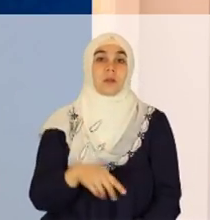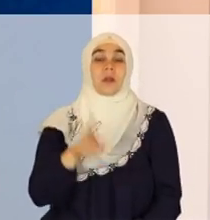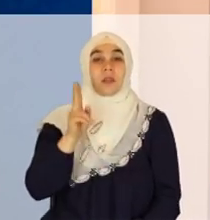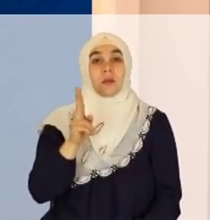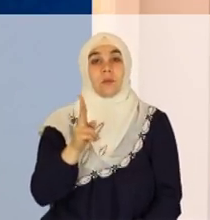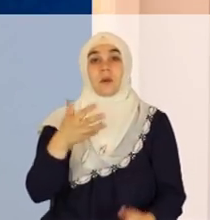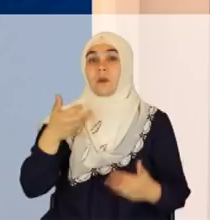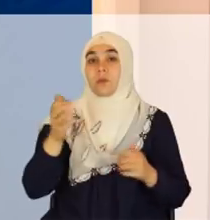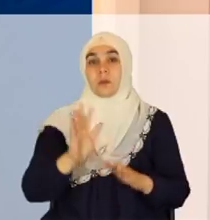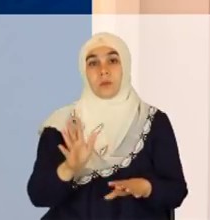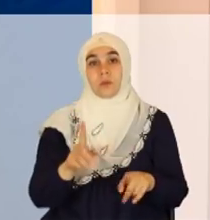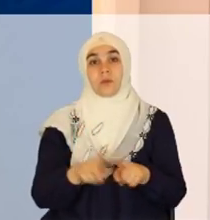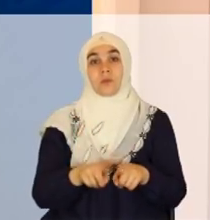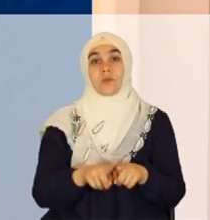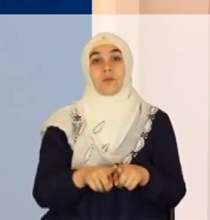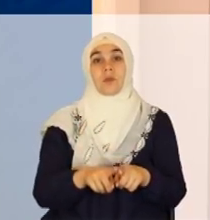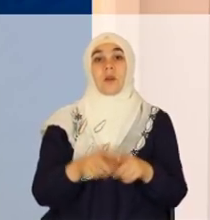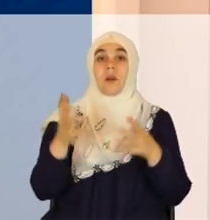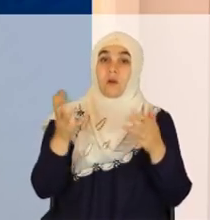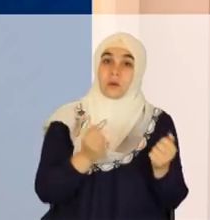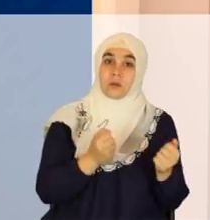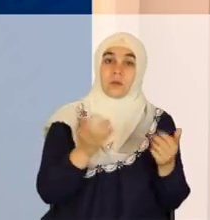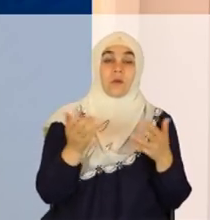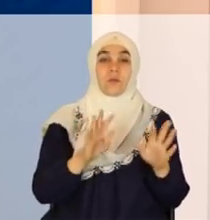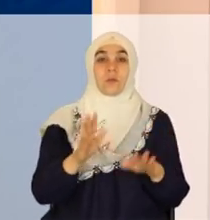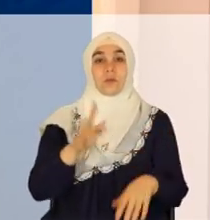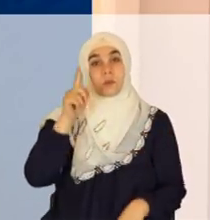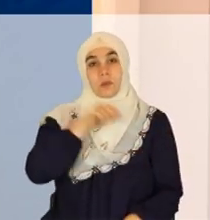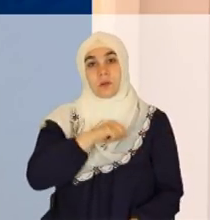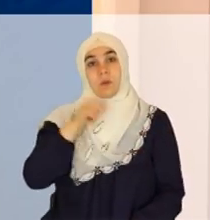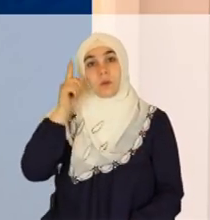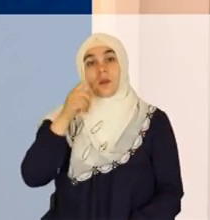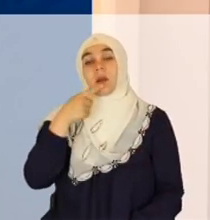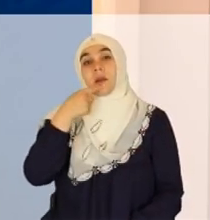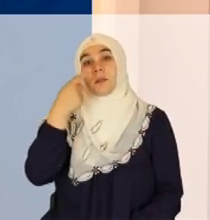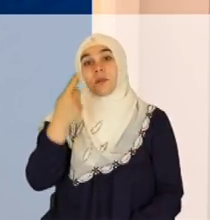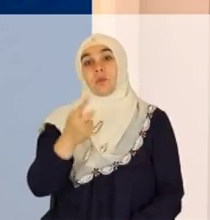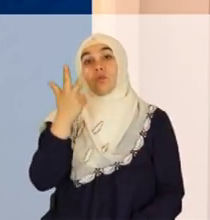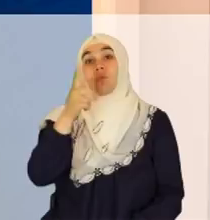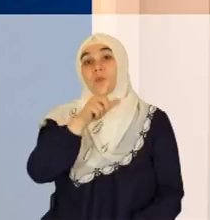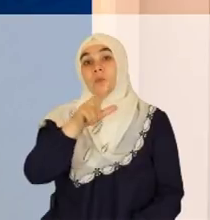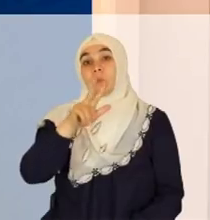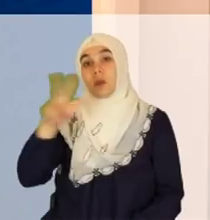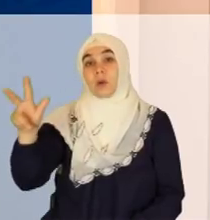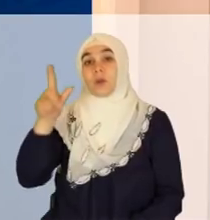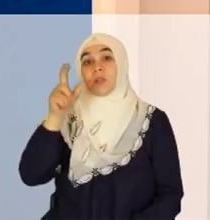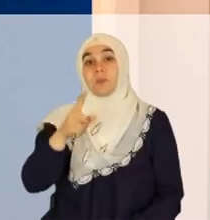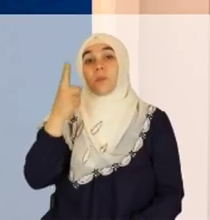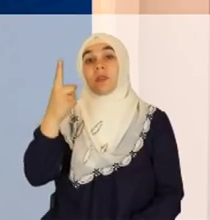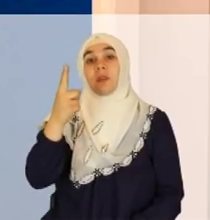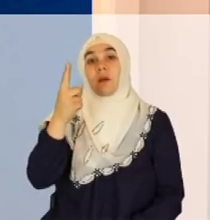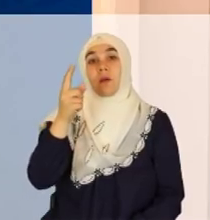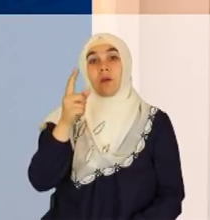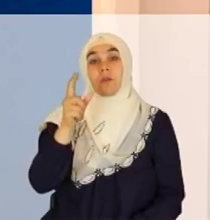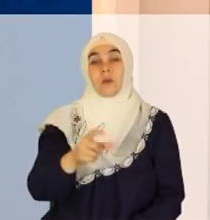Kimni qabul bo'lmadi ham Allohning o'zi biladi. Shuning uchun aytiladiki, shu 3 million hajdan bitta